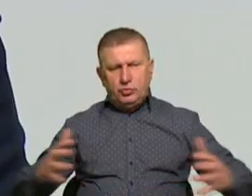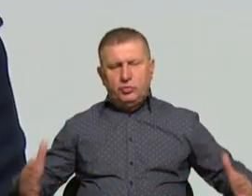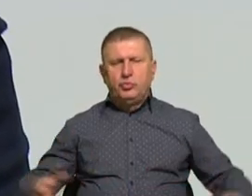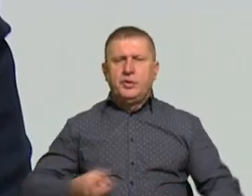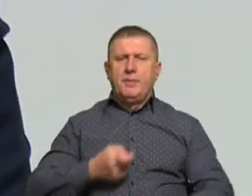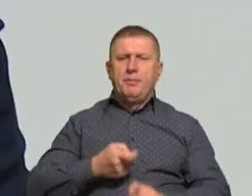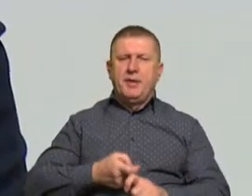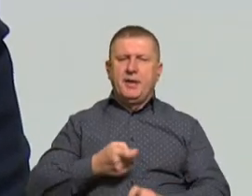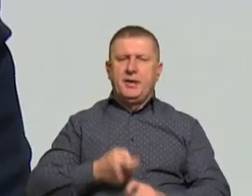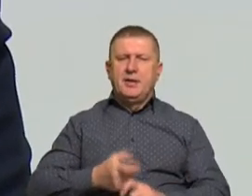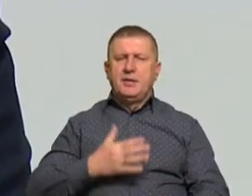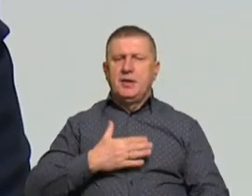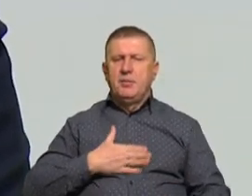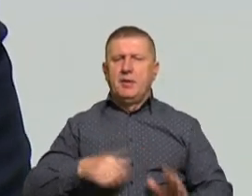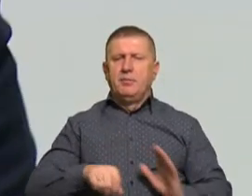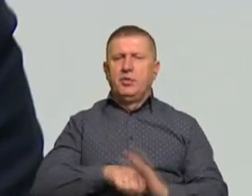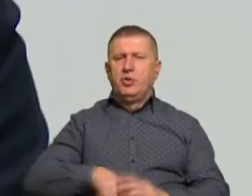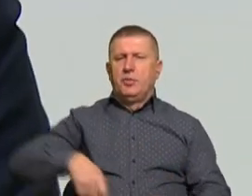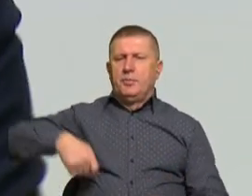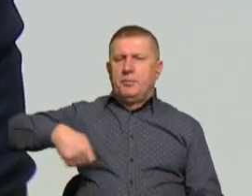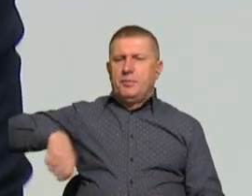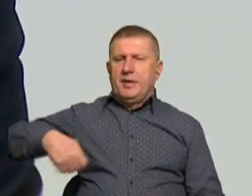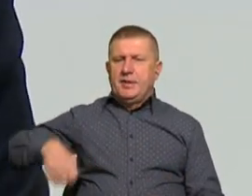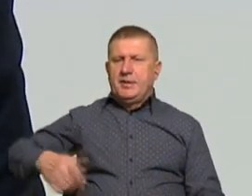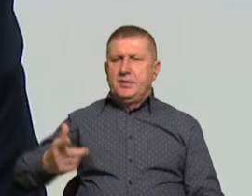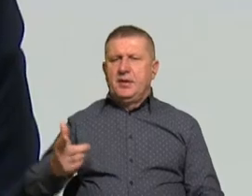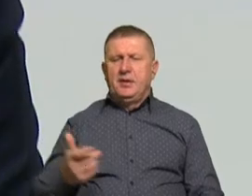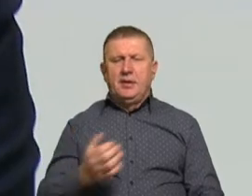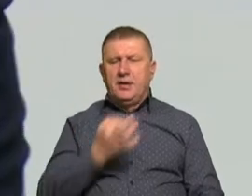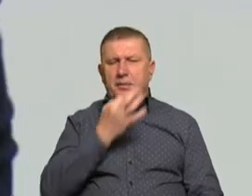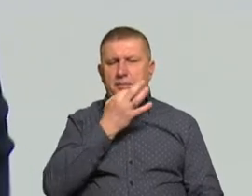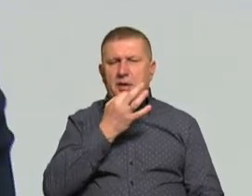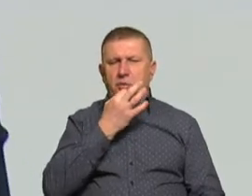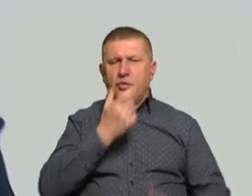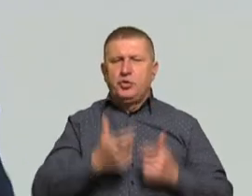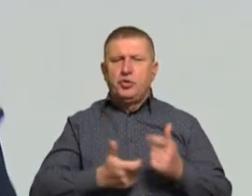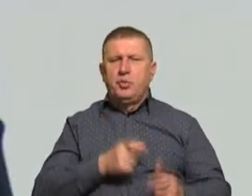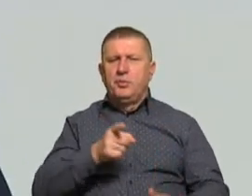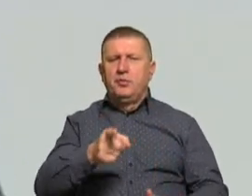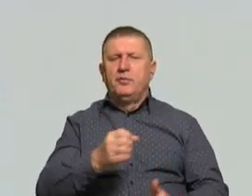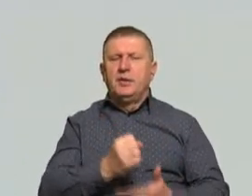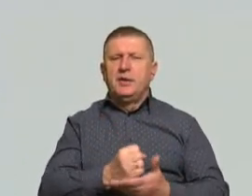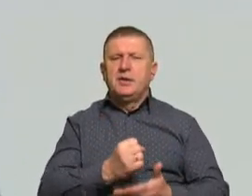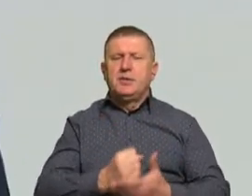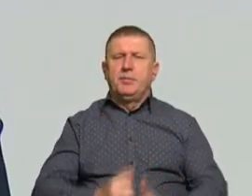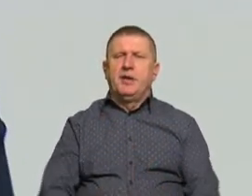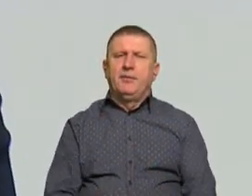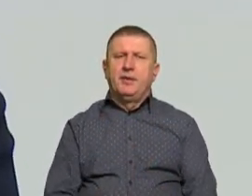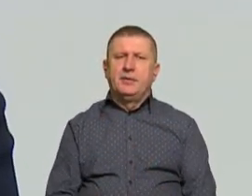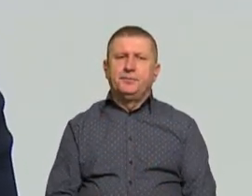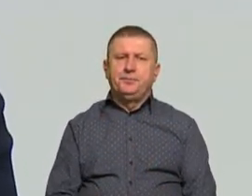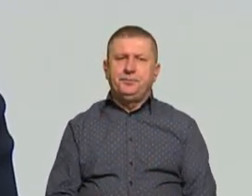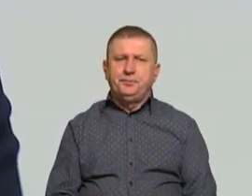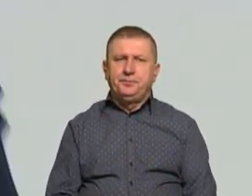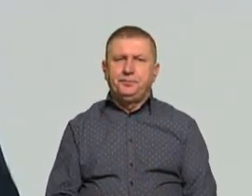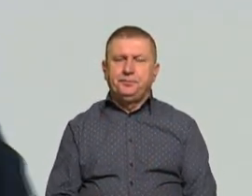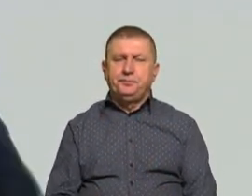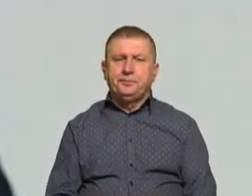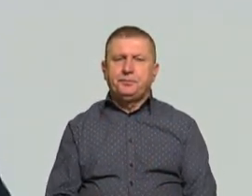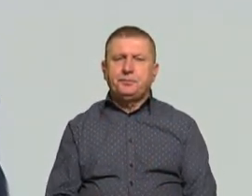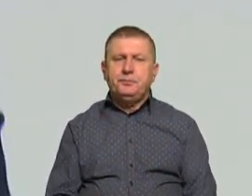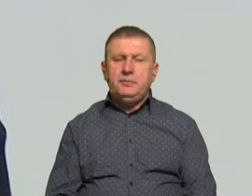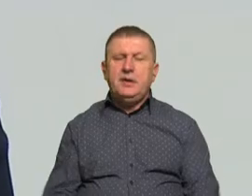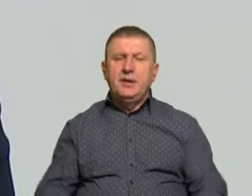pretensje do pana prezydenta, że niewiele w tej rzeczy zrobił, tak? Przez ostatnią kadencję. Ale kolejna sprawa. Parkingi wielopoziomowe.